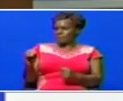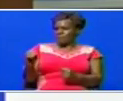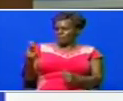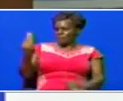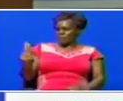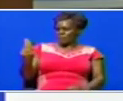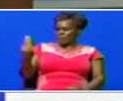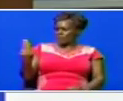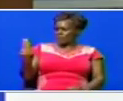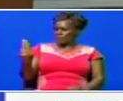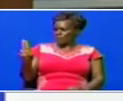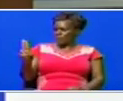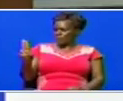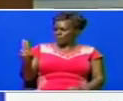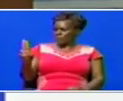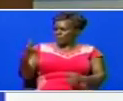Uhuru Kenyatta,